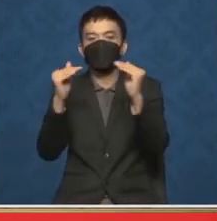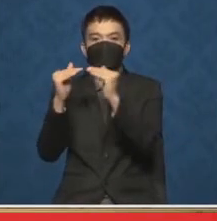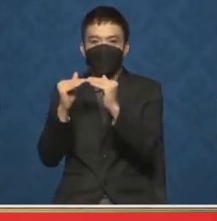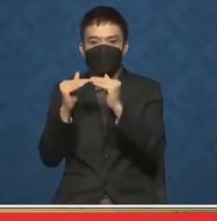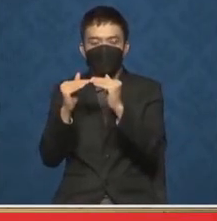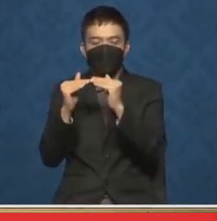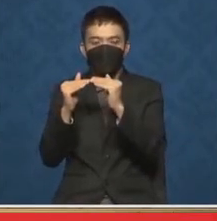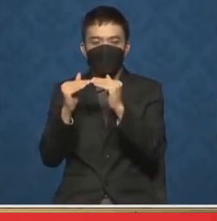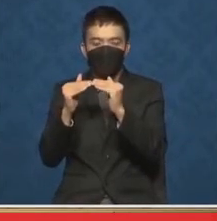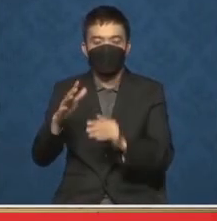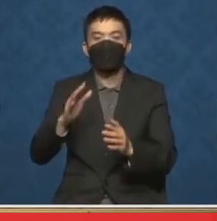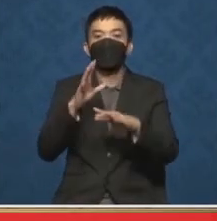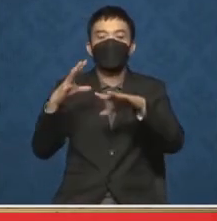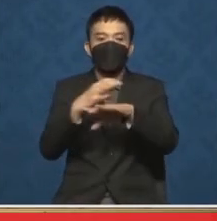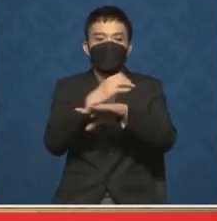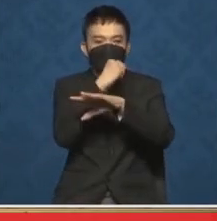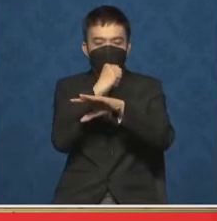าประเทศต่ ๆ ทั่โลก